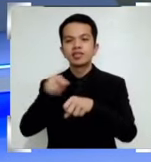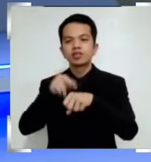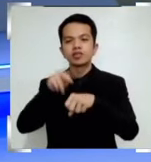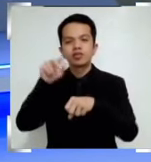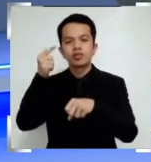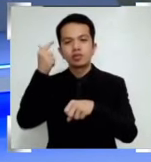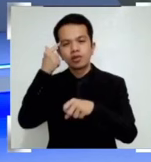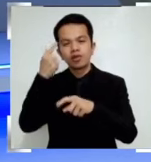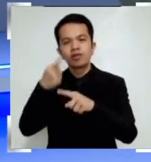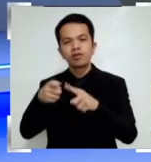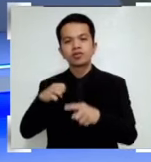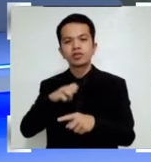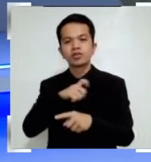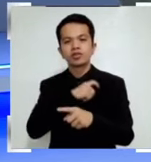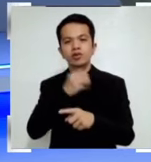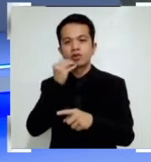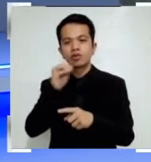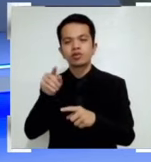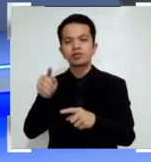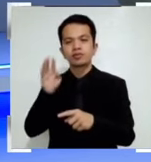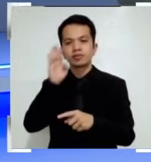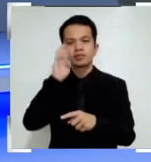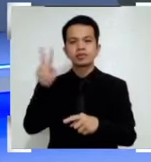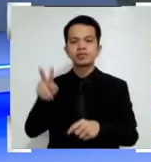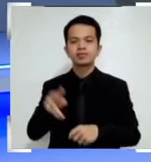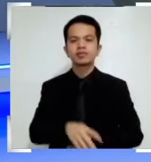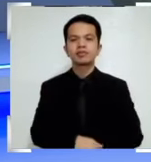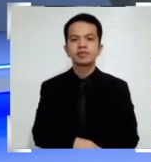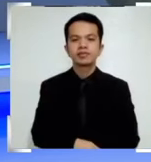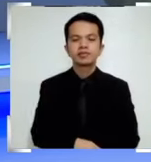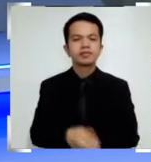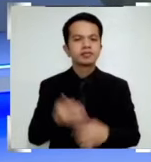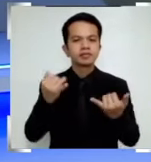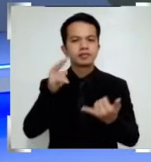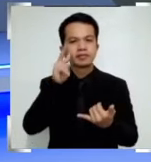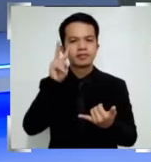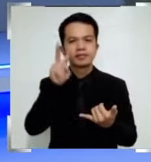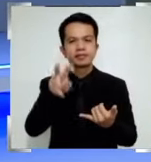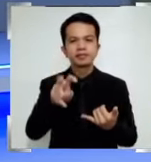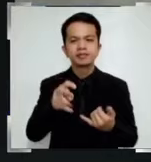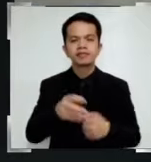order ni Pangulong Bongbong Marcos. Saksi si Maki Pulido.